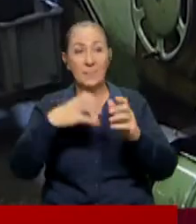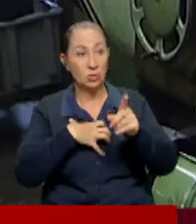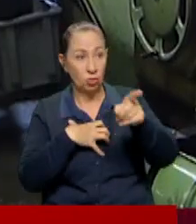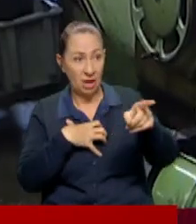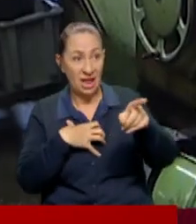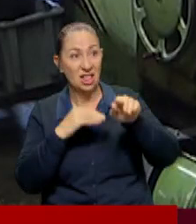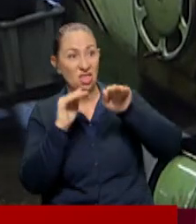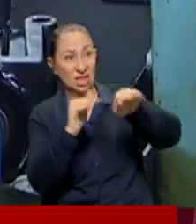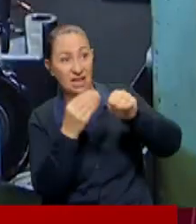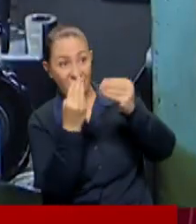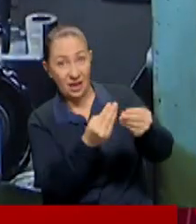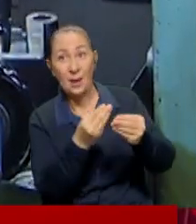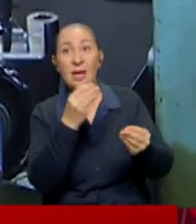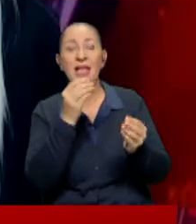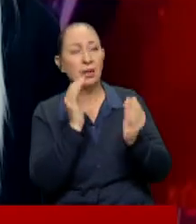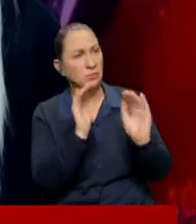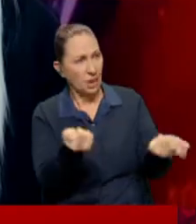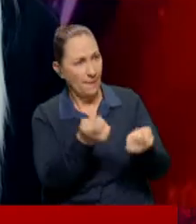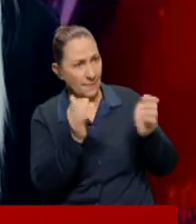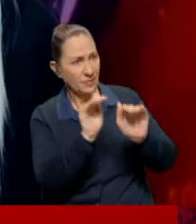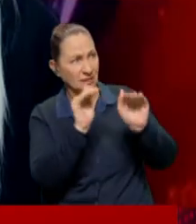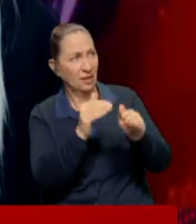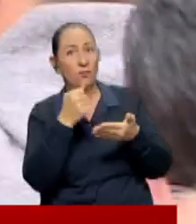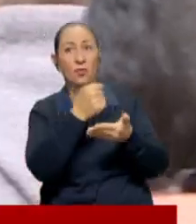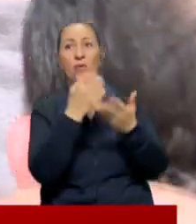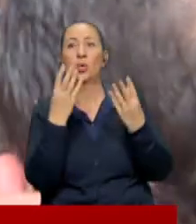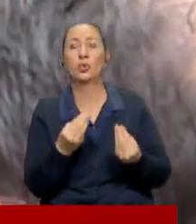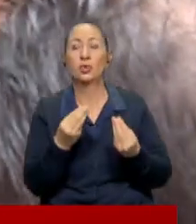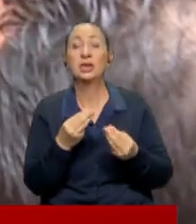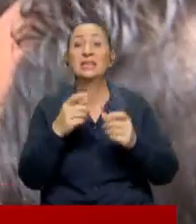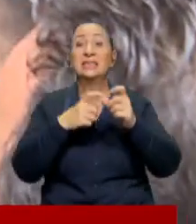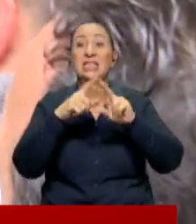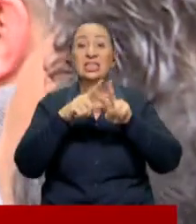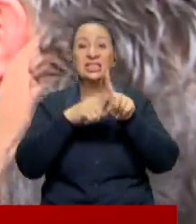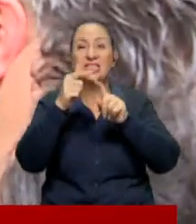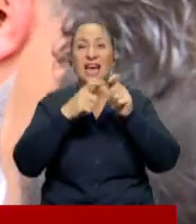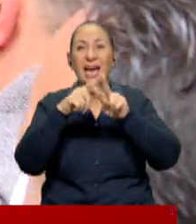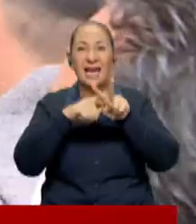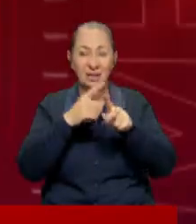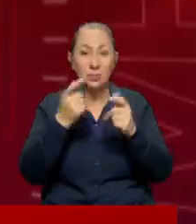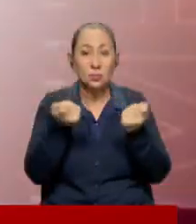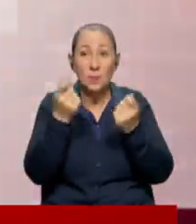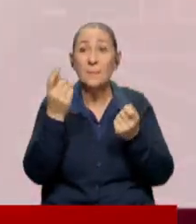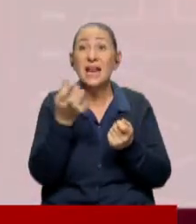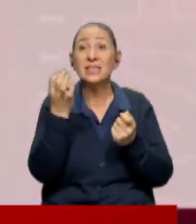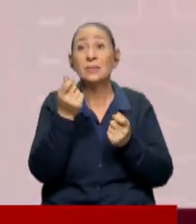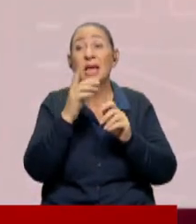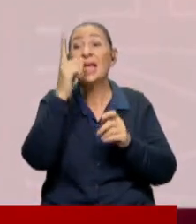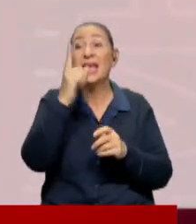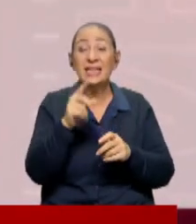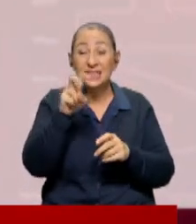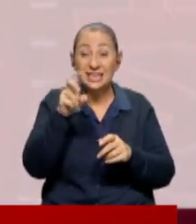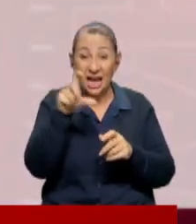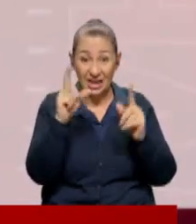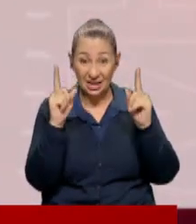işverenlere destek ve teşvik amaçlı bir fon haline geldi. Sayıştay'ın peşine düştüğü milyarlarca lira bir yana yılın ilk